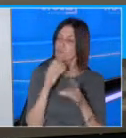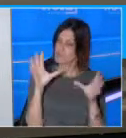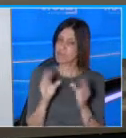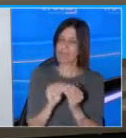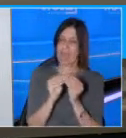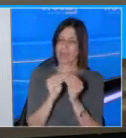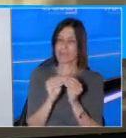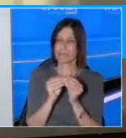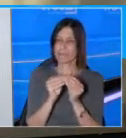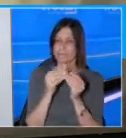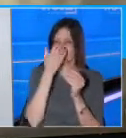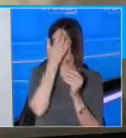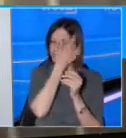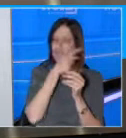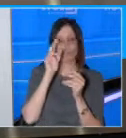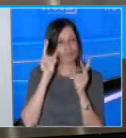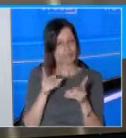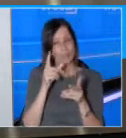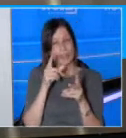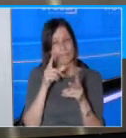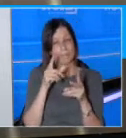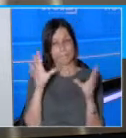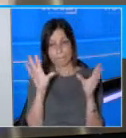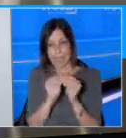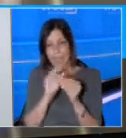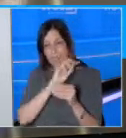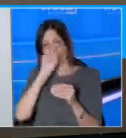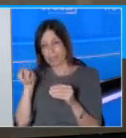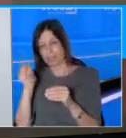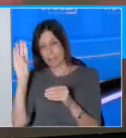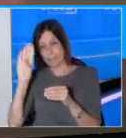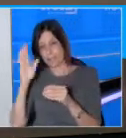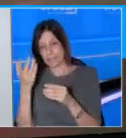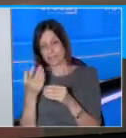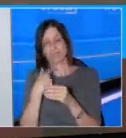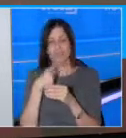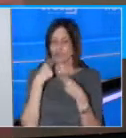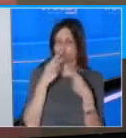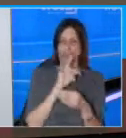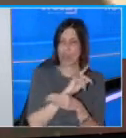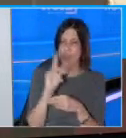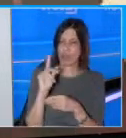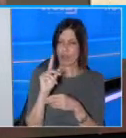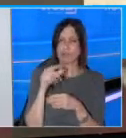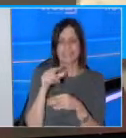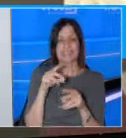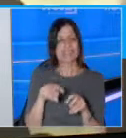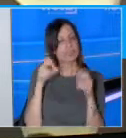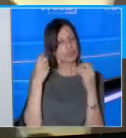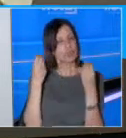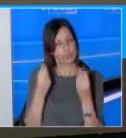כתף. יש מצב שנראה כן. אתכם תחת ממשלה של נתניהו? לא, התשובה היא לא, אבל זאת הזדמנות